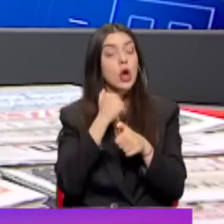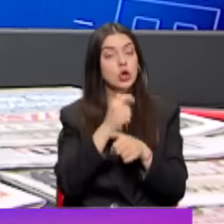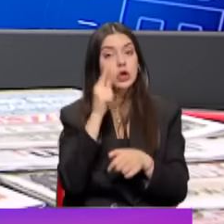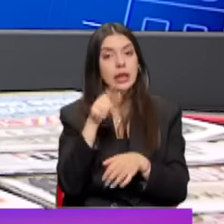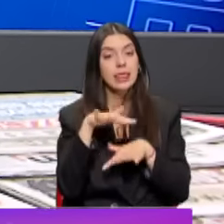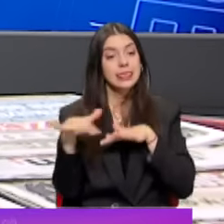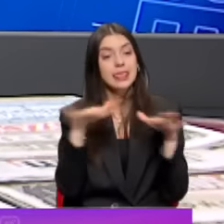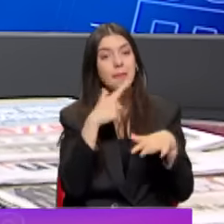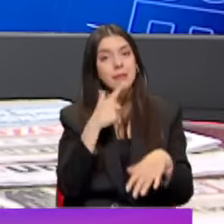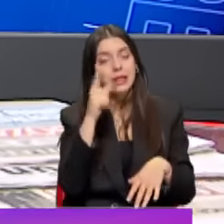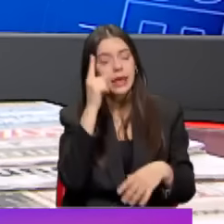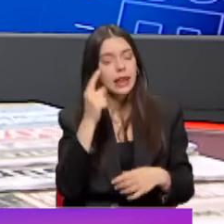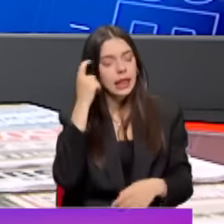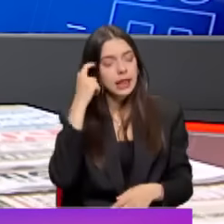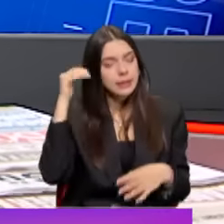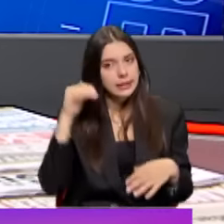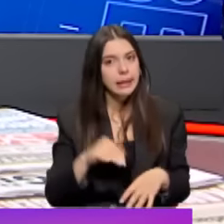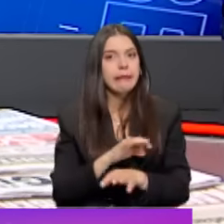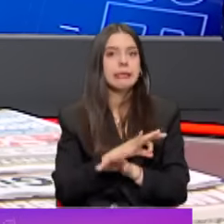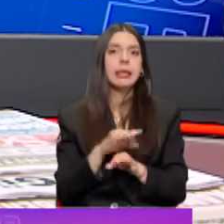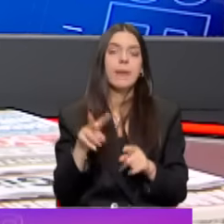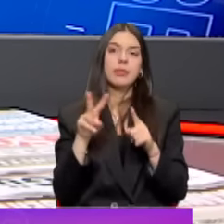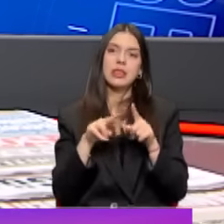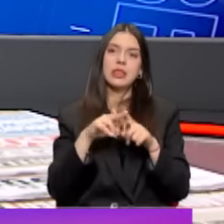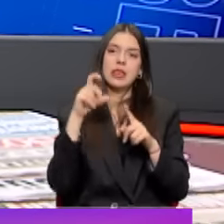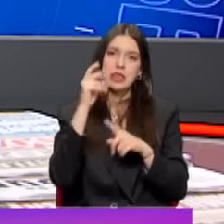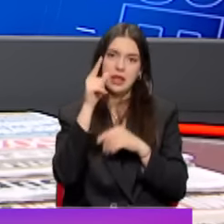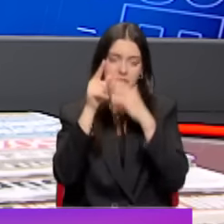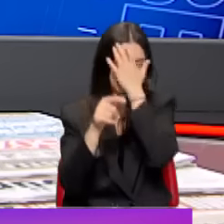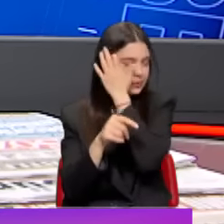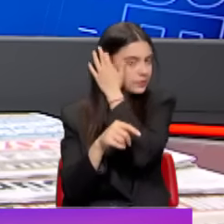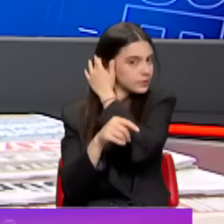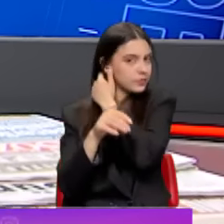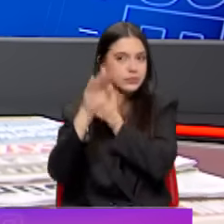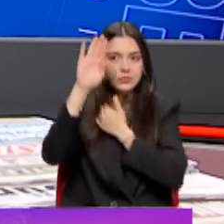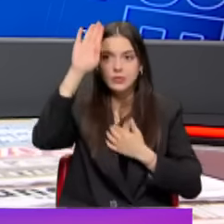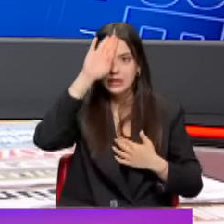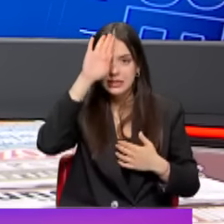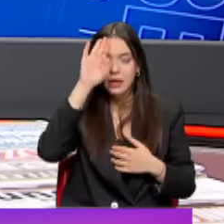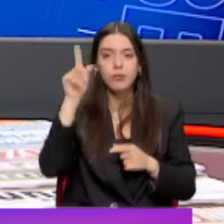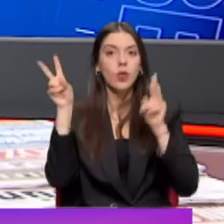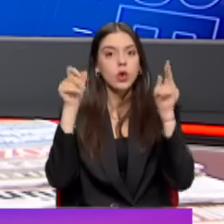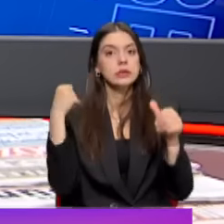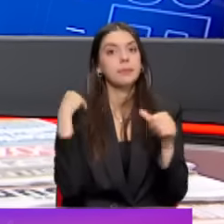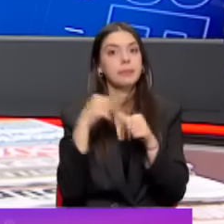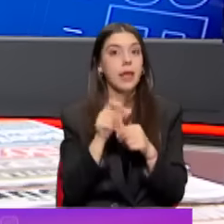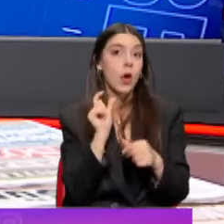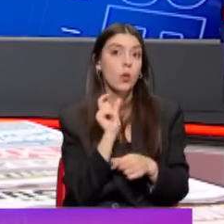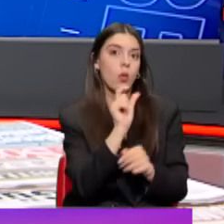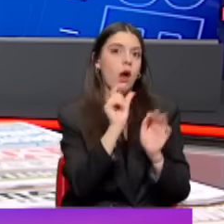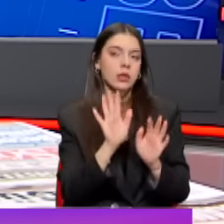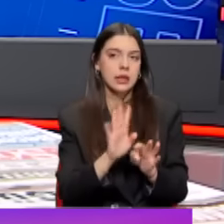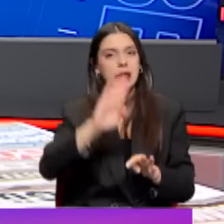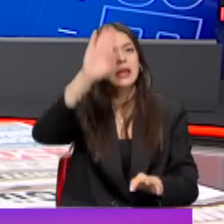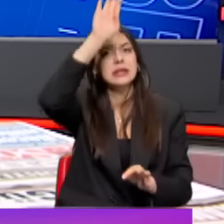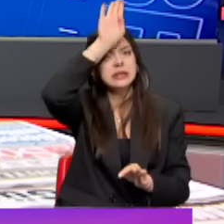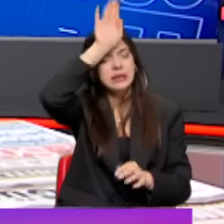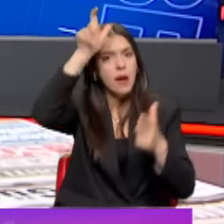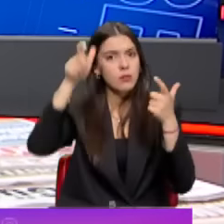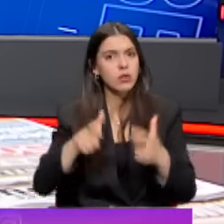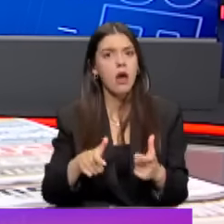aklımıza ilk gelen yerbilimci Bilim insanlarından bir tanesi İstanbul konusunda bir kez daha uyardı İstanbul'da